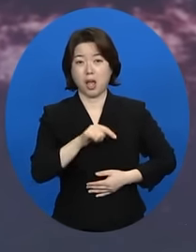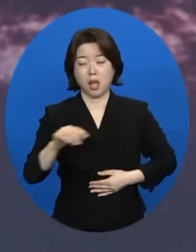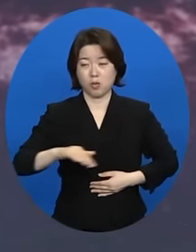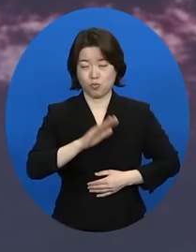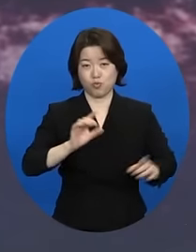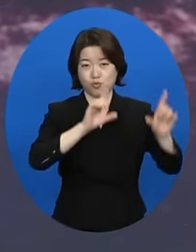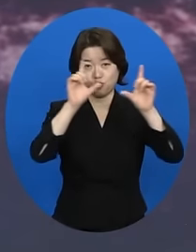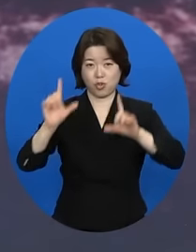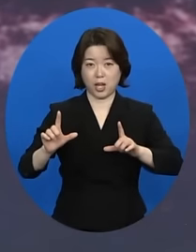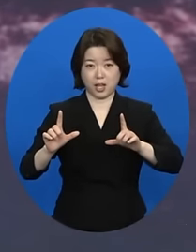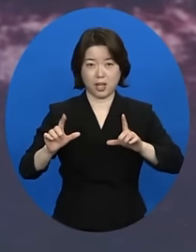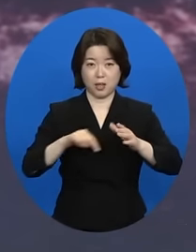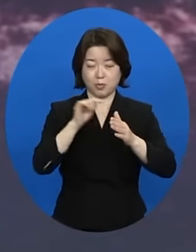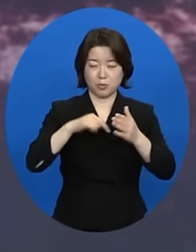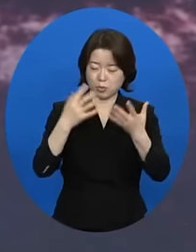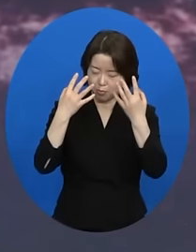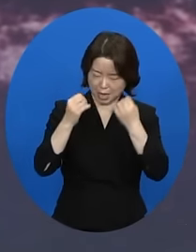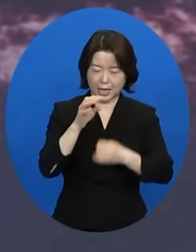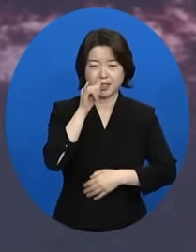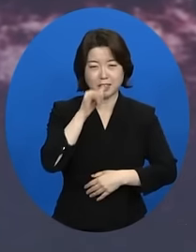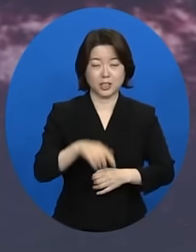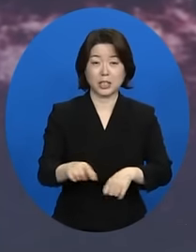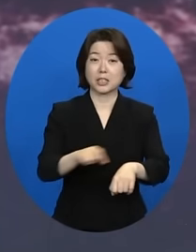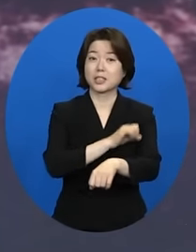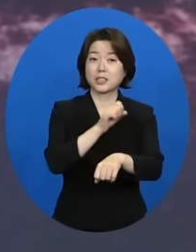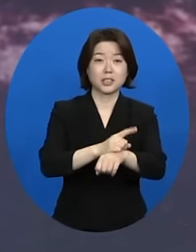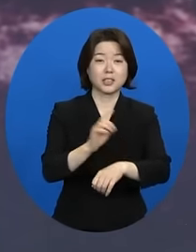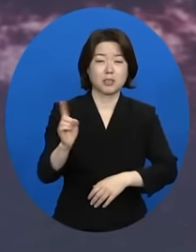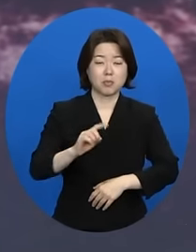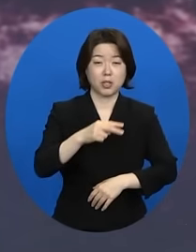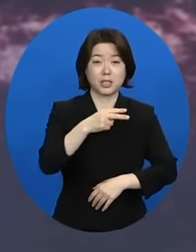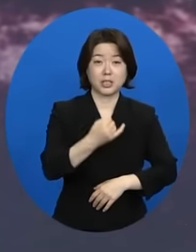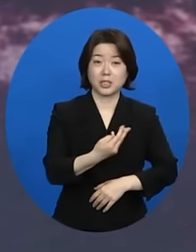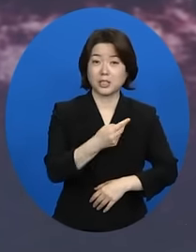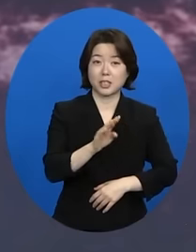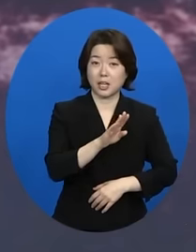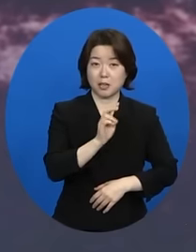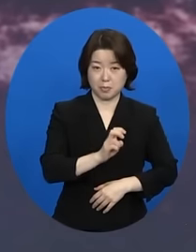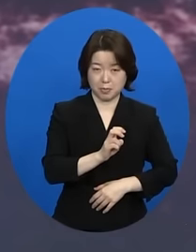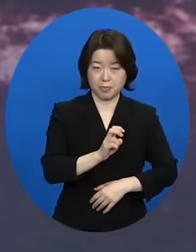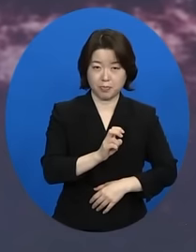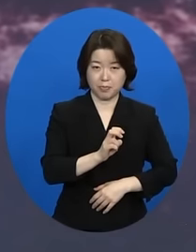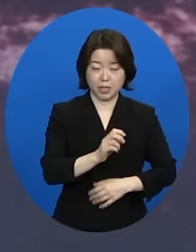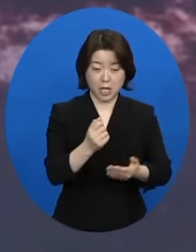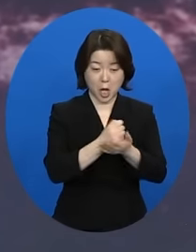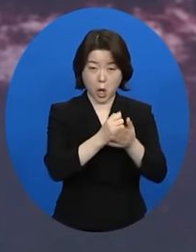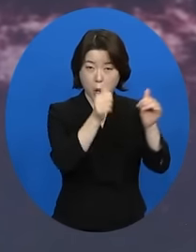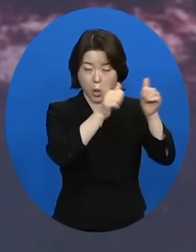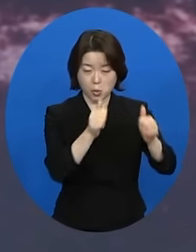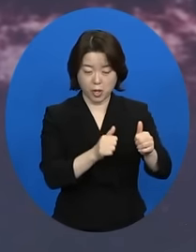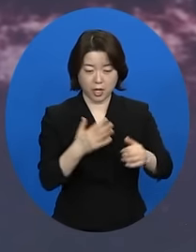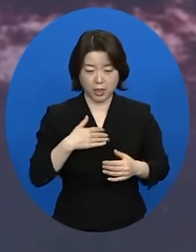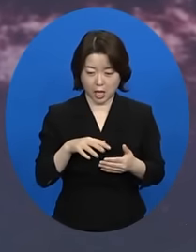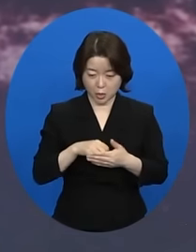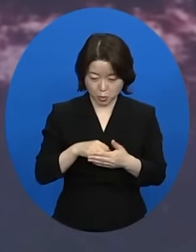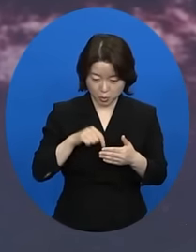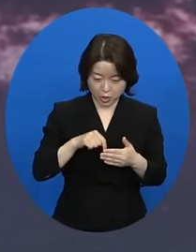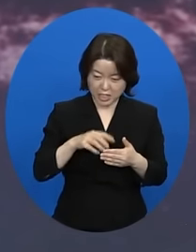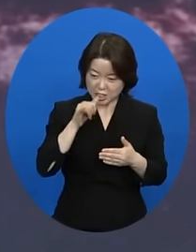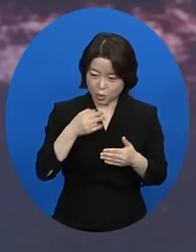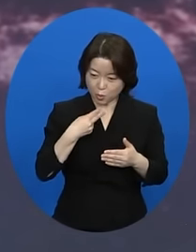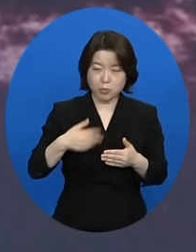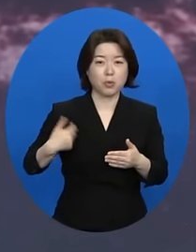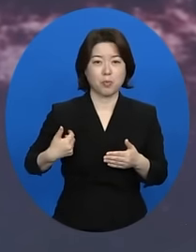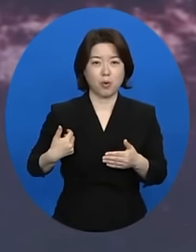삶에 있다는 거야. 이 특징은 뭐냐면 드라빔의 특징은 내게 있는지 없는지 잘 모른다는 데 있습니다. 그러니까